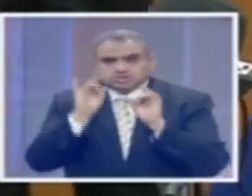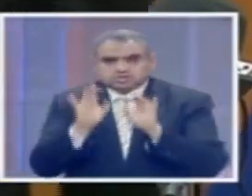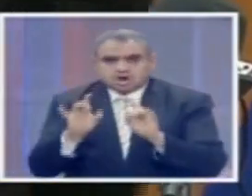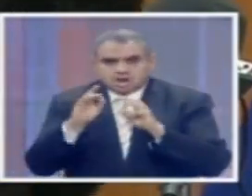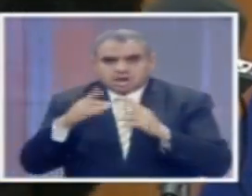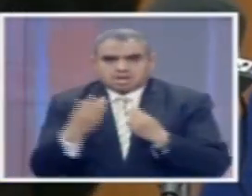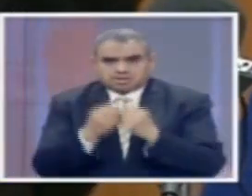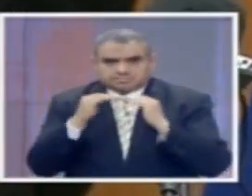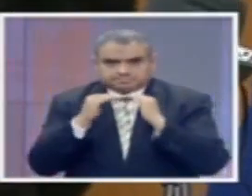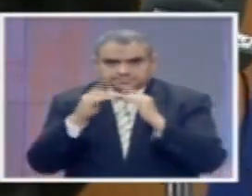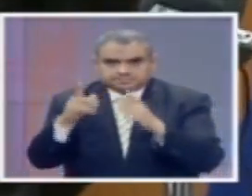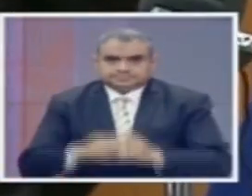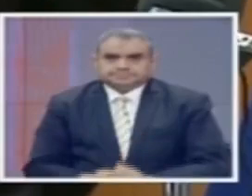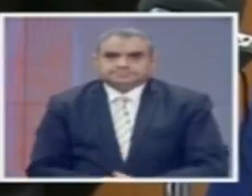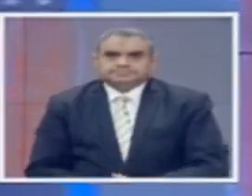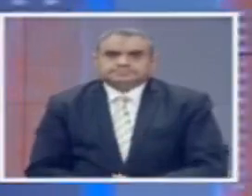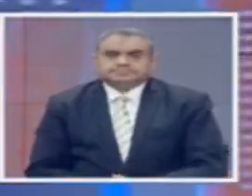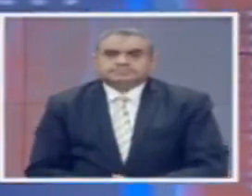الاستقرار.